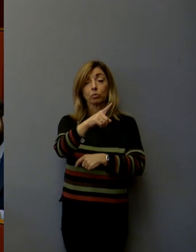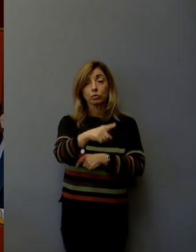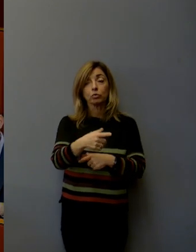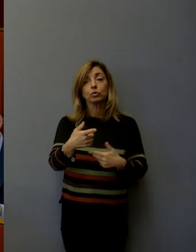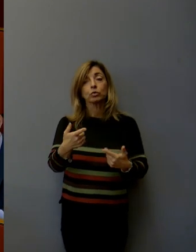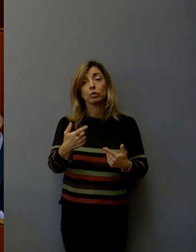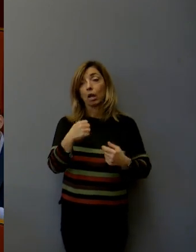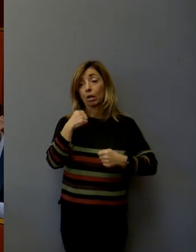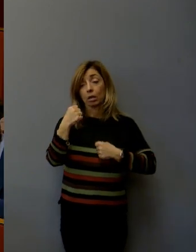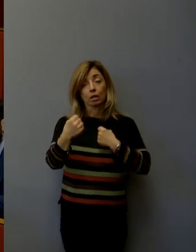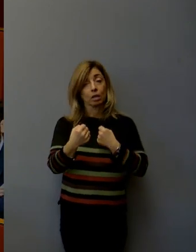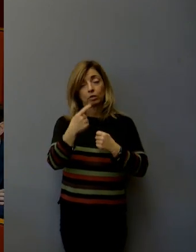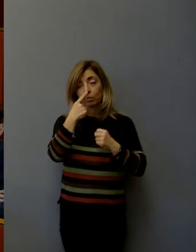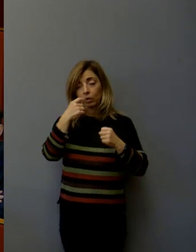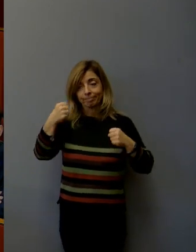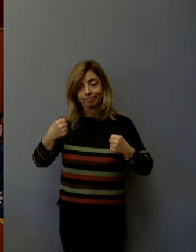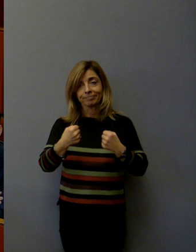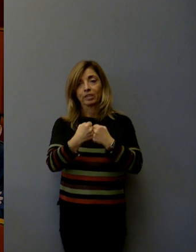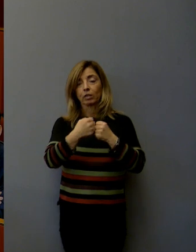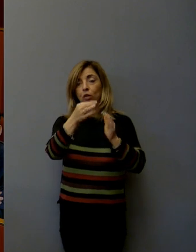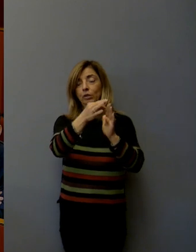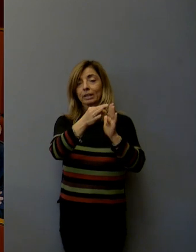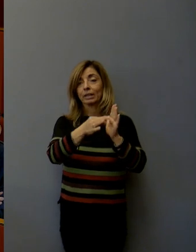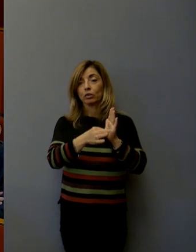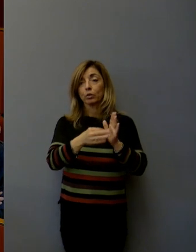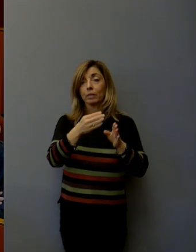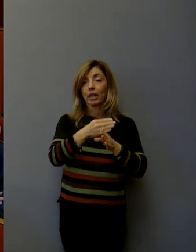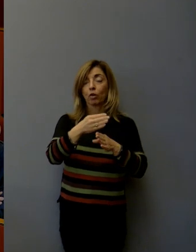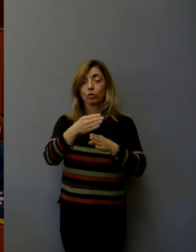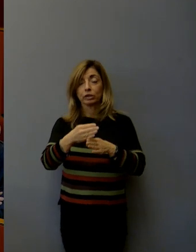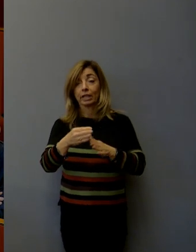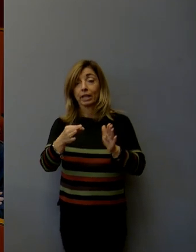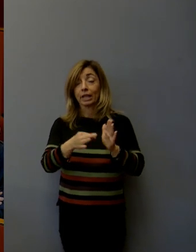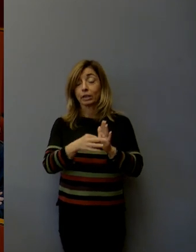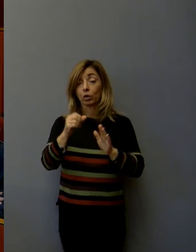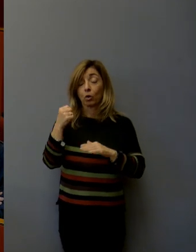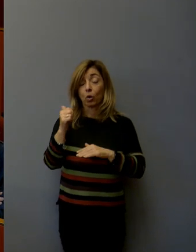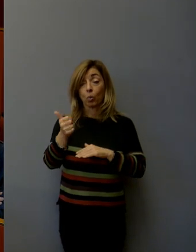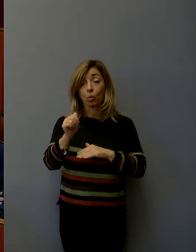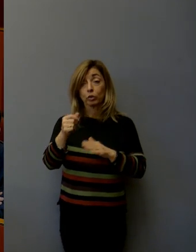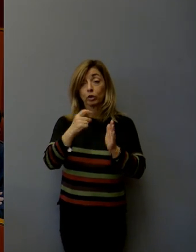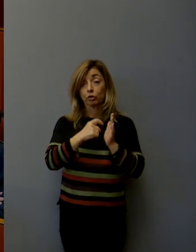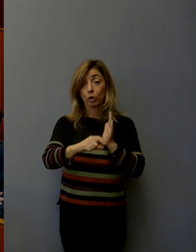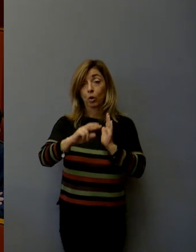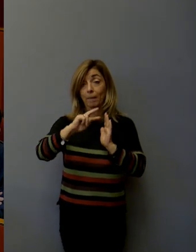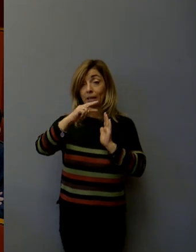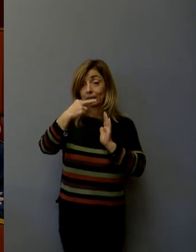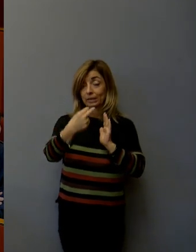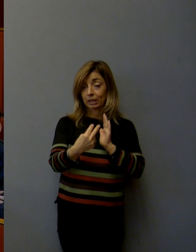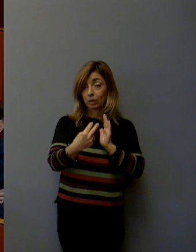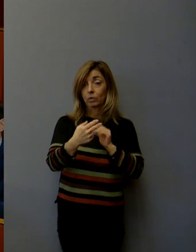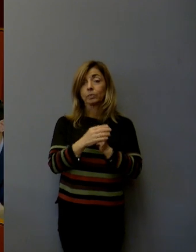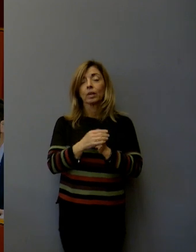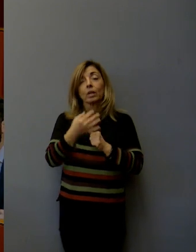in contrasto con la disciplina dei consiglieri e consiglieri articolo 11 comma secondo e ritengo precisamente e questo